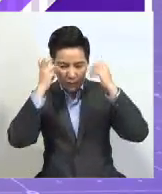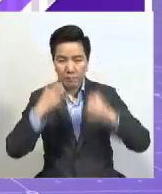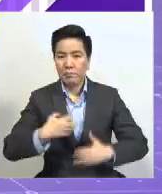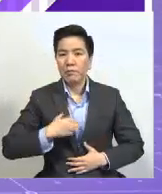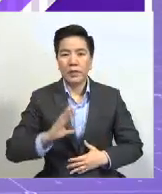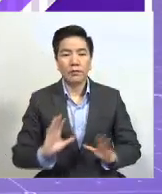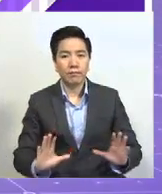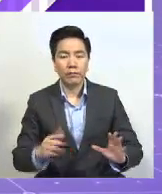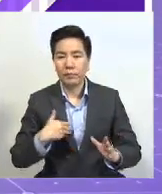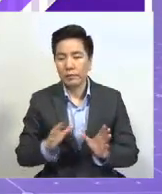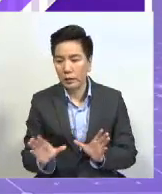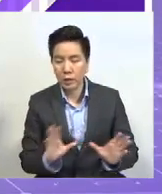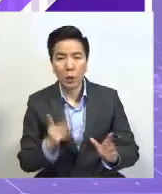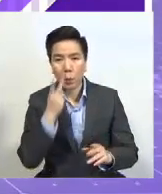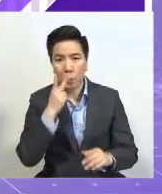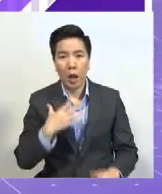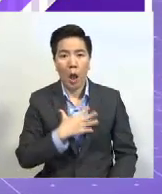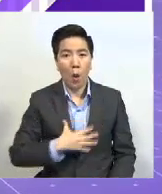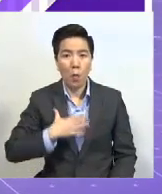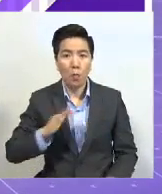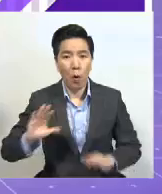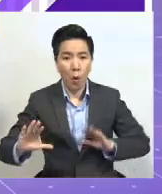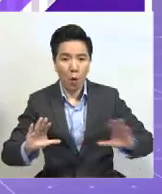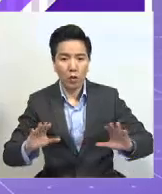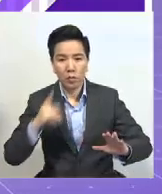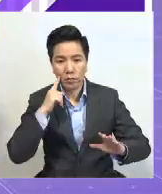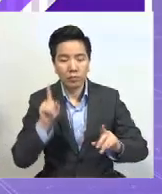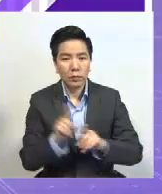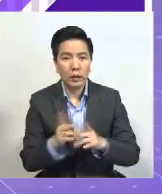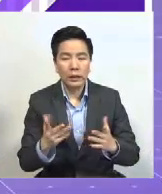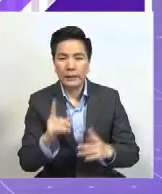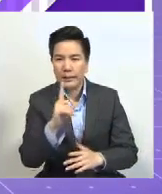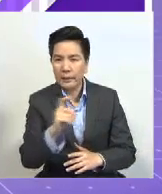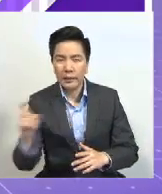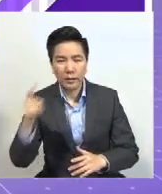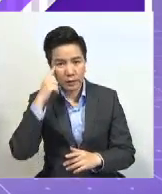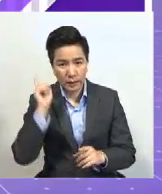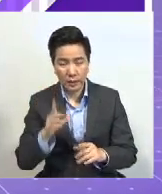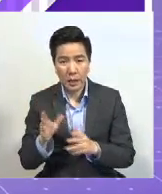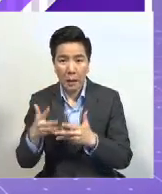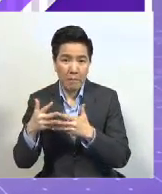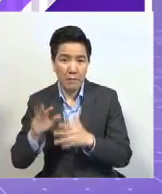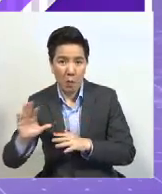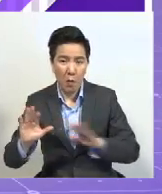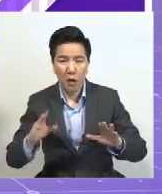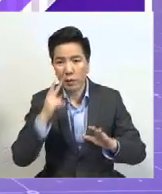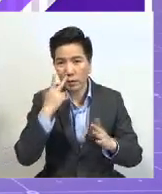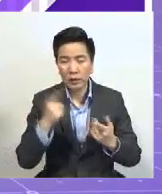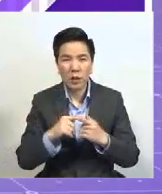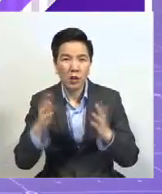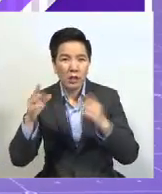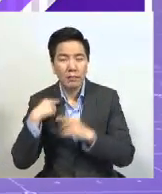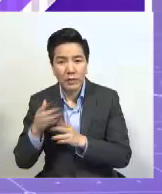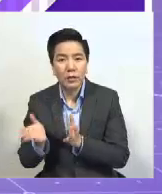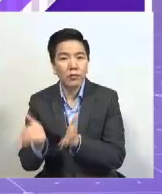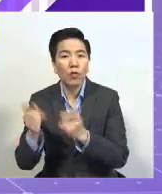เพราะนั้นแสดงว่าอารมณ์ของทั้งสองเนี่ยนะครับมีแต่ถือหางนอกจากจะเป็นแฟนคลับของสหรัฐเต็มๆก็นี่ก็เชียร์กันไ